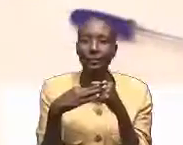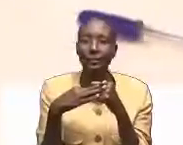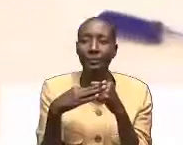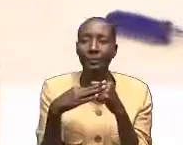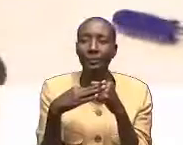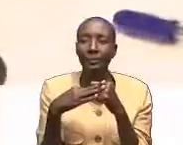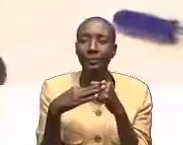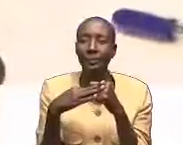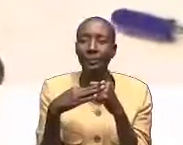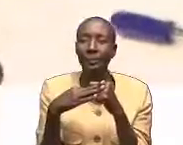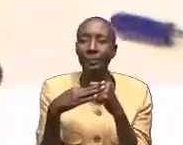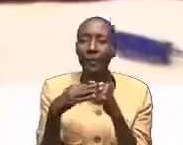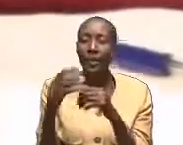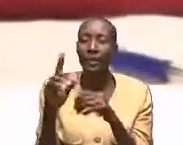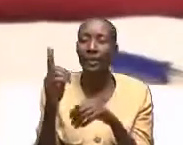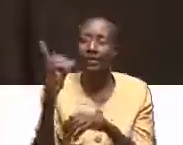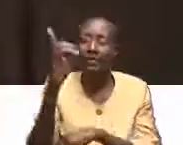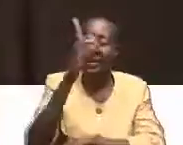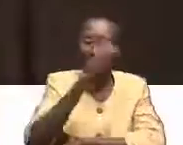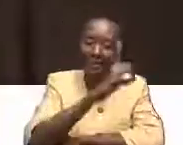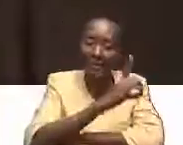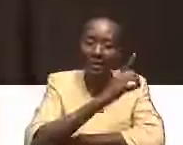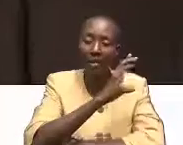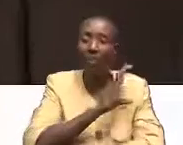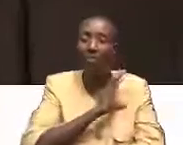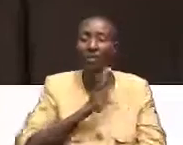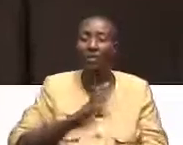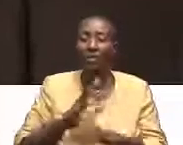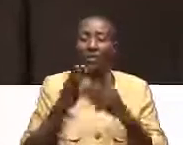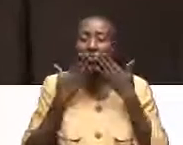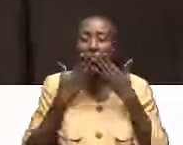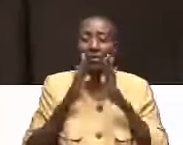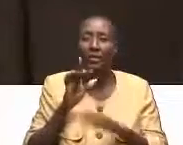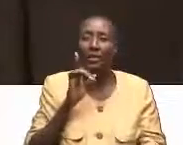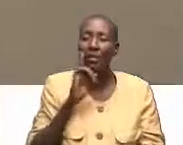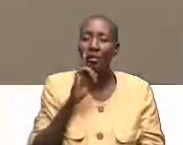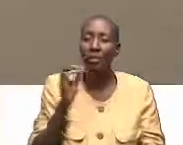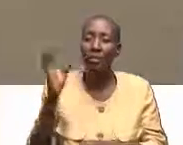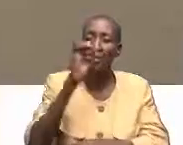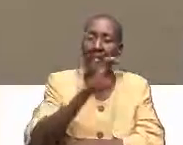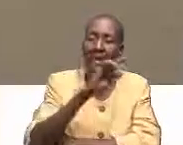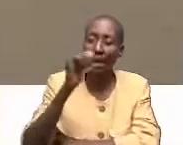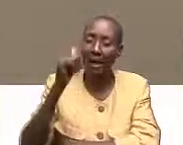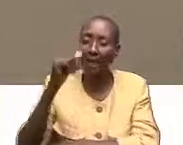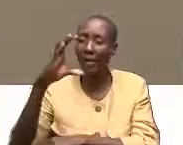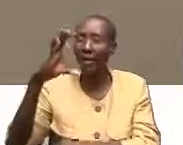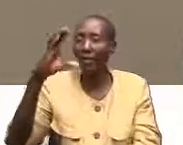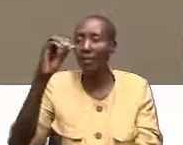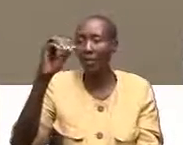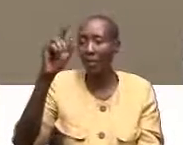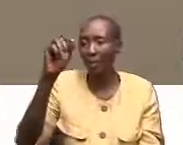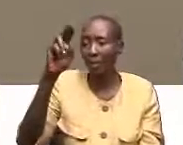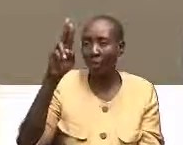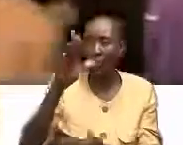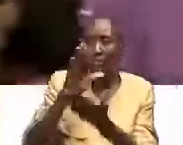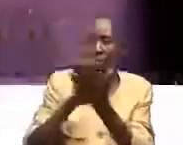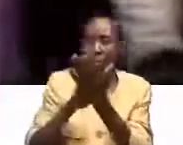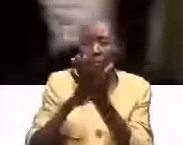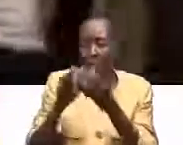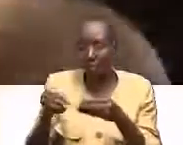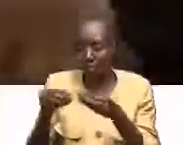Huku siku ya kwanza ikao hicho ikitamatika, kesho ni zamu ya chama cha wafanyikazi nchini KOTU kuwasilisha mapendekezo yao.